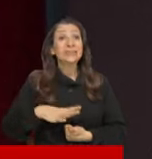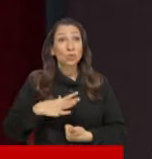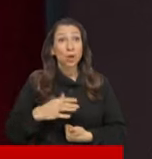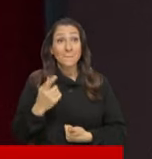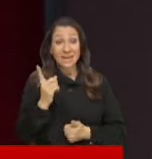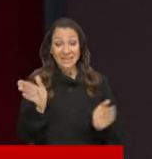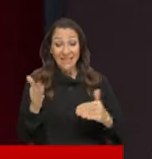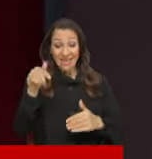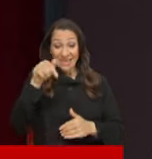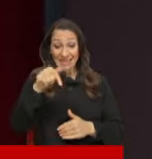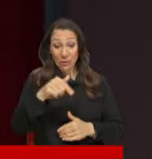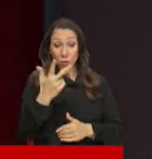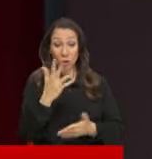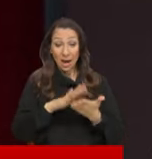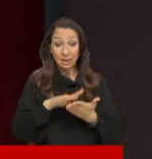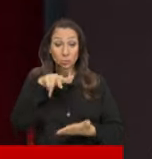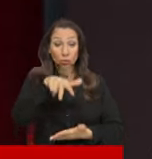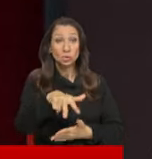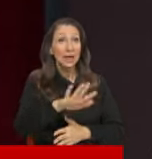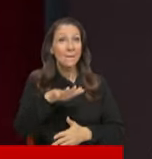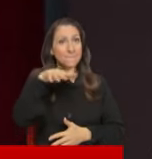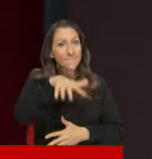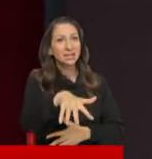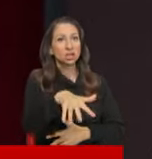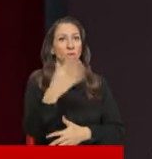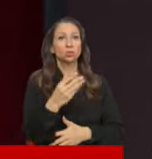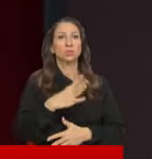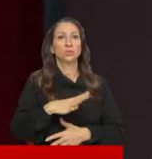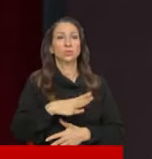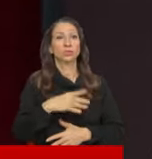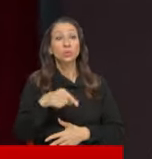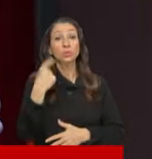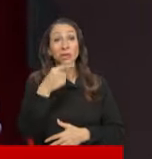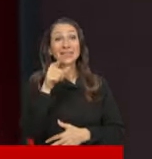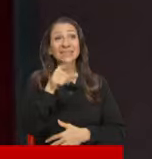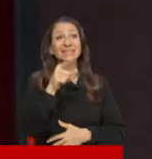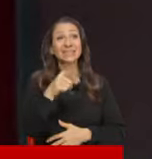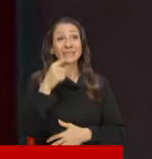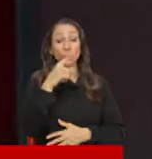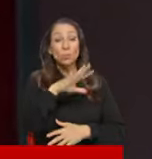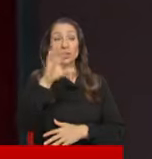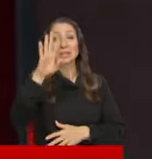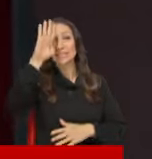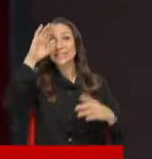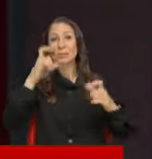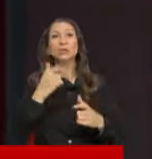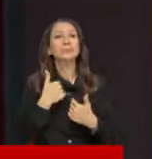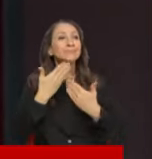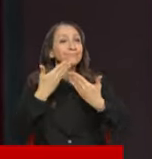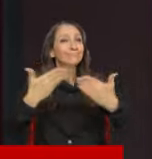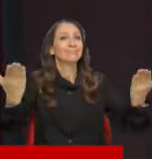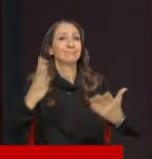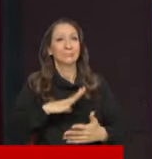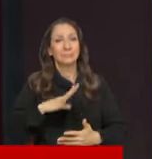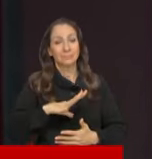bir sandıkta 3 Arkadaşımız değil 5 arkadaşımız olsun bu yüzden sizin aracılığınızla bütün istanbullulara Çağrı yapmak